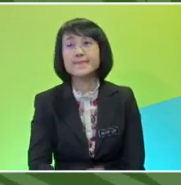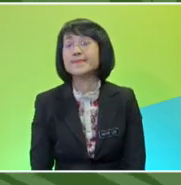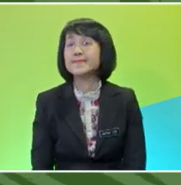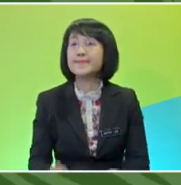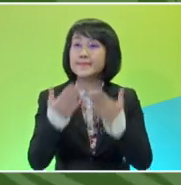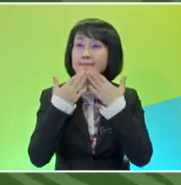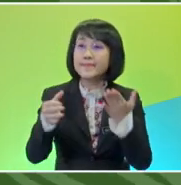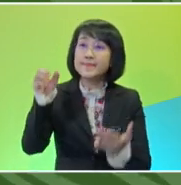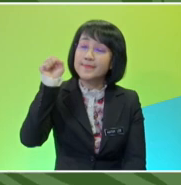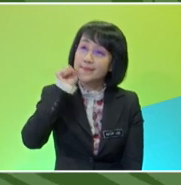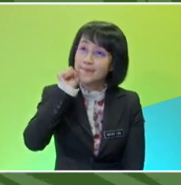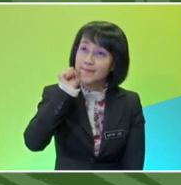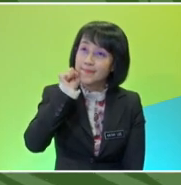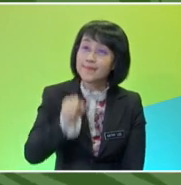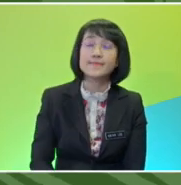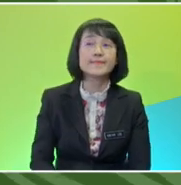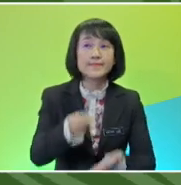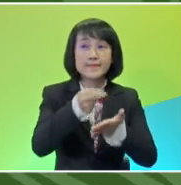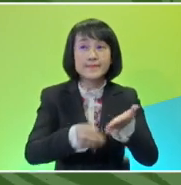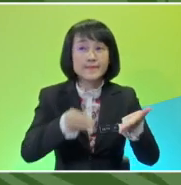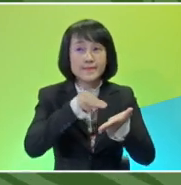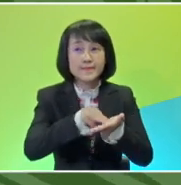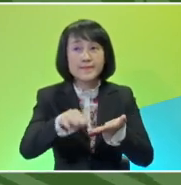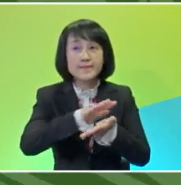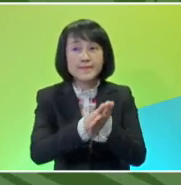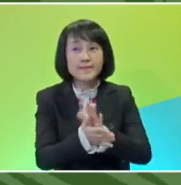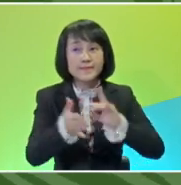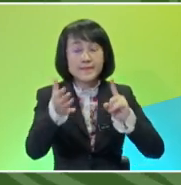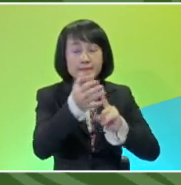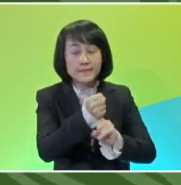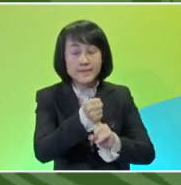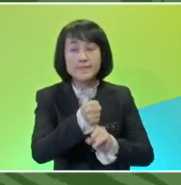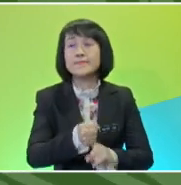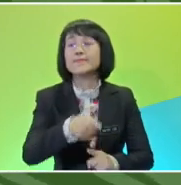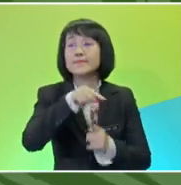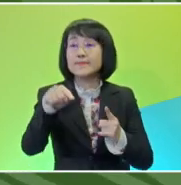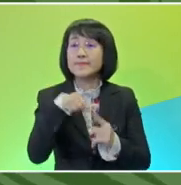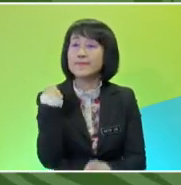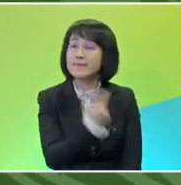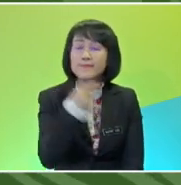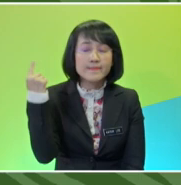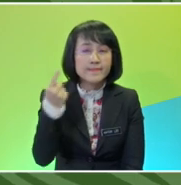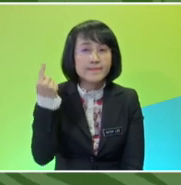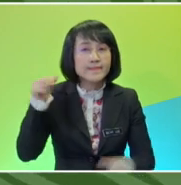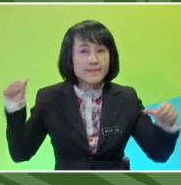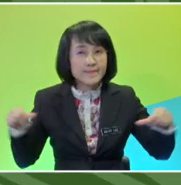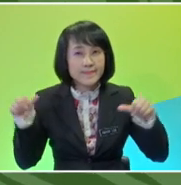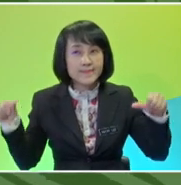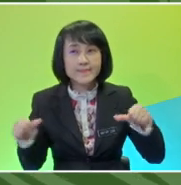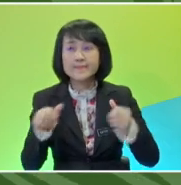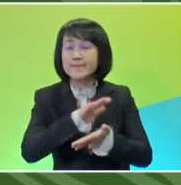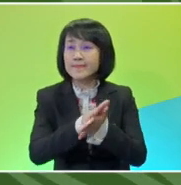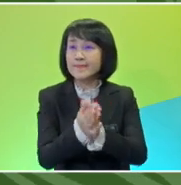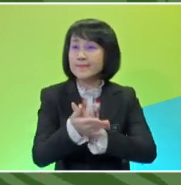jadi nilai Mundi akan menjadi pedoman bila kita senantiasa amalkan dan menjadi keras dalam kehidupan seharian